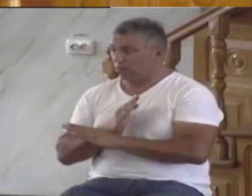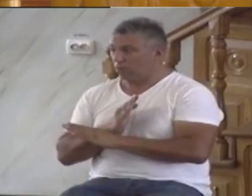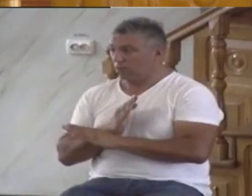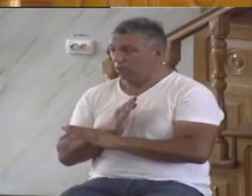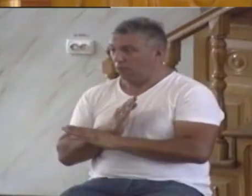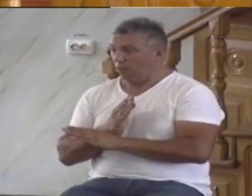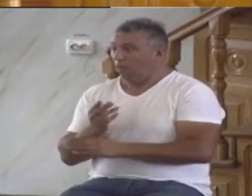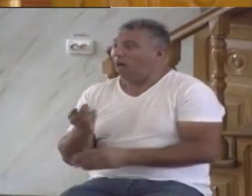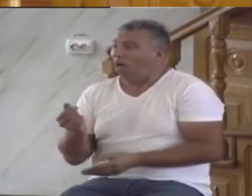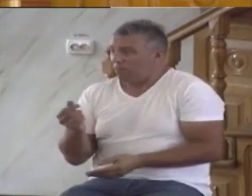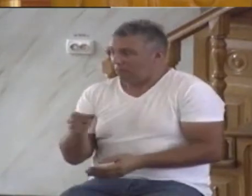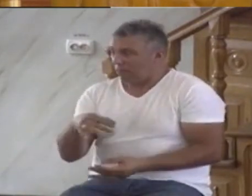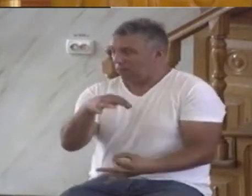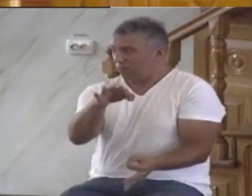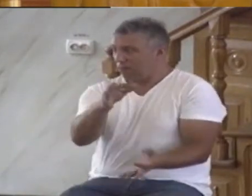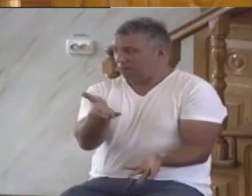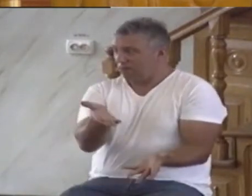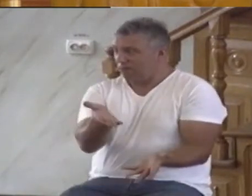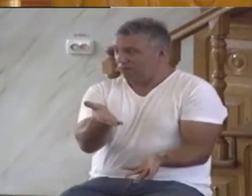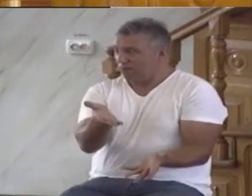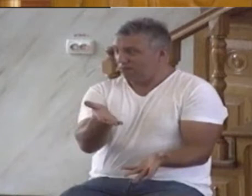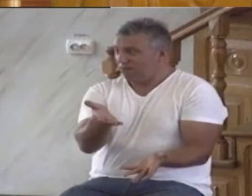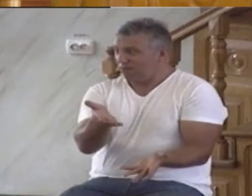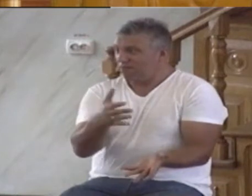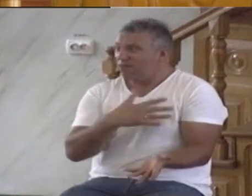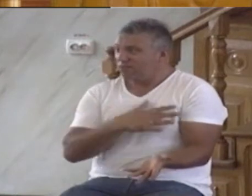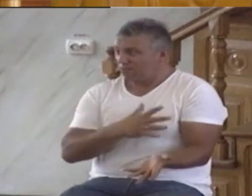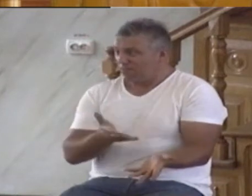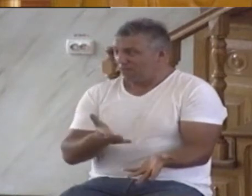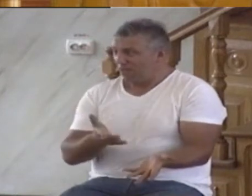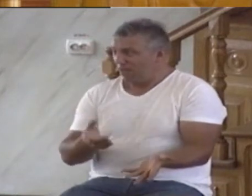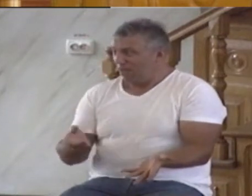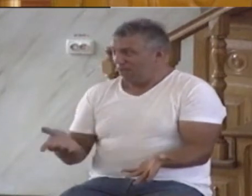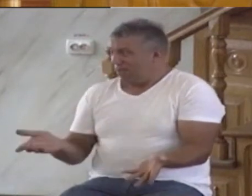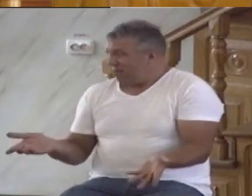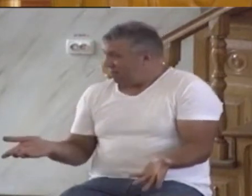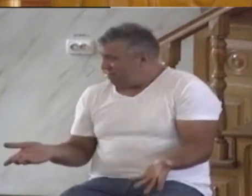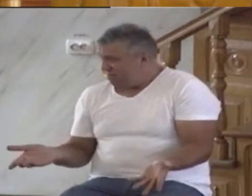ничего не ожидал взамен от Господа.